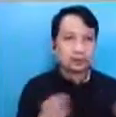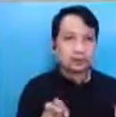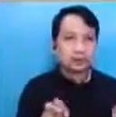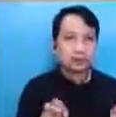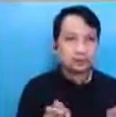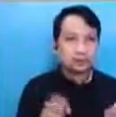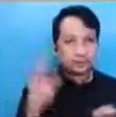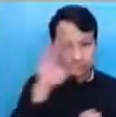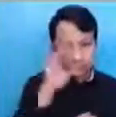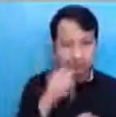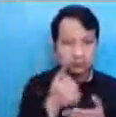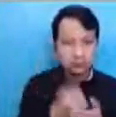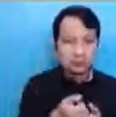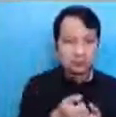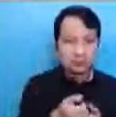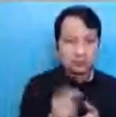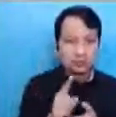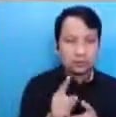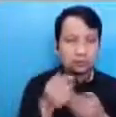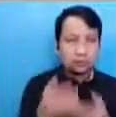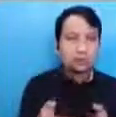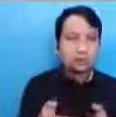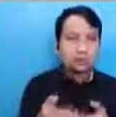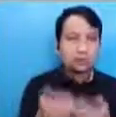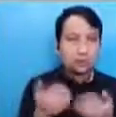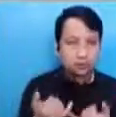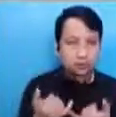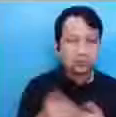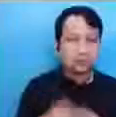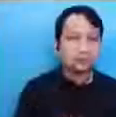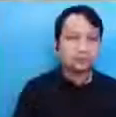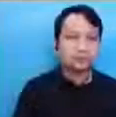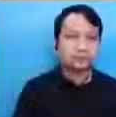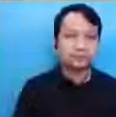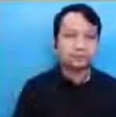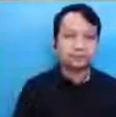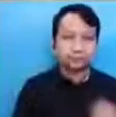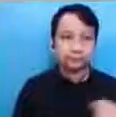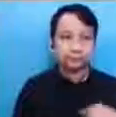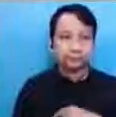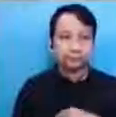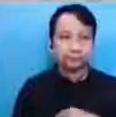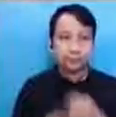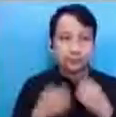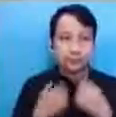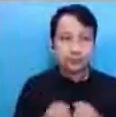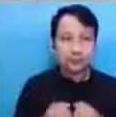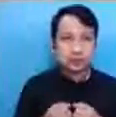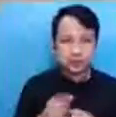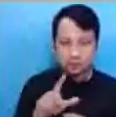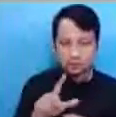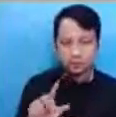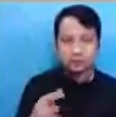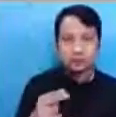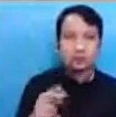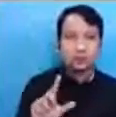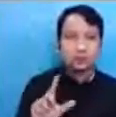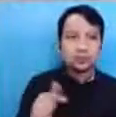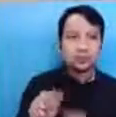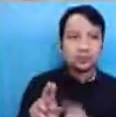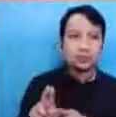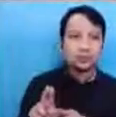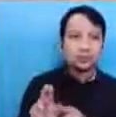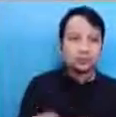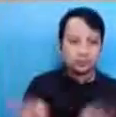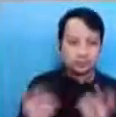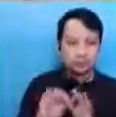din po na ngayon sa sanib puwersa po ng ating local government rescuers at saka ng